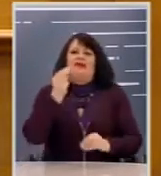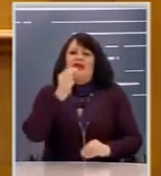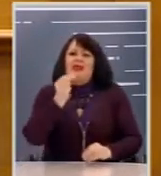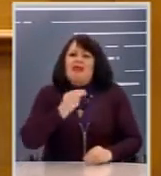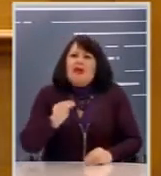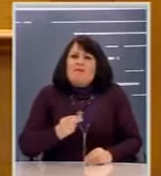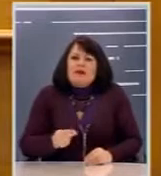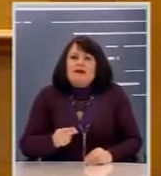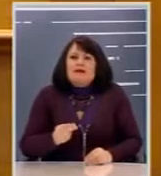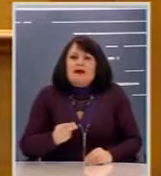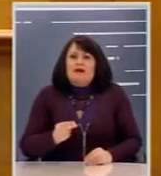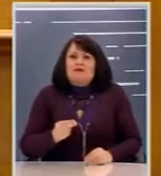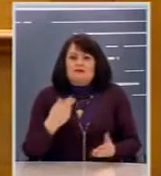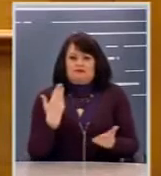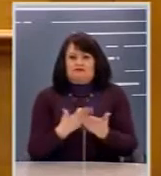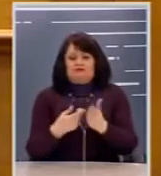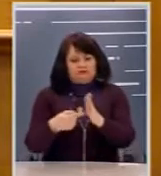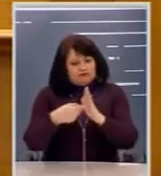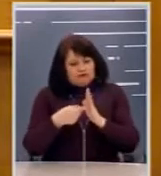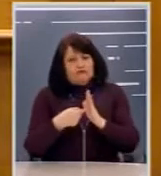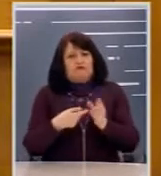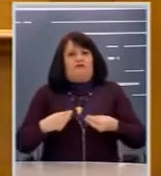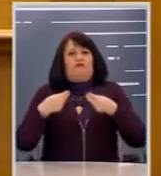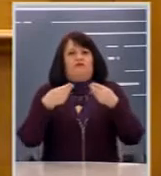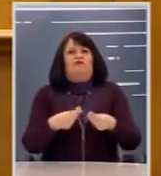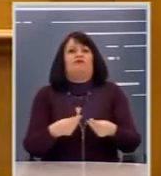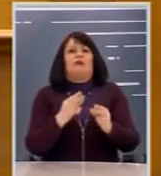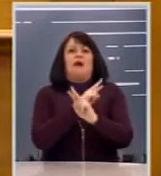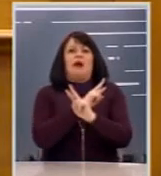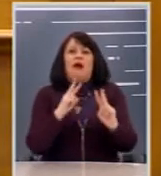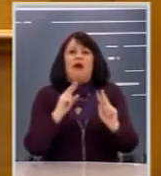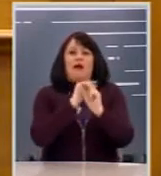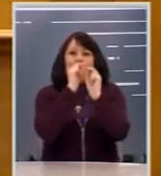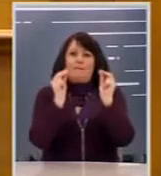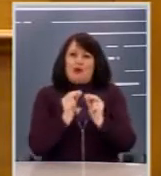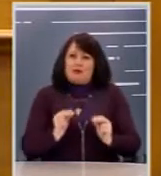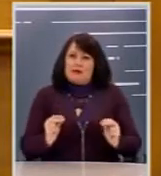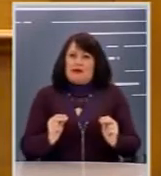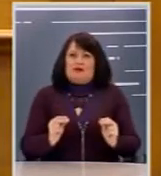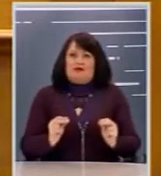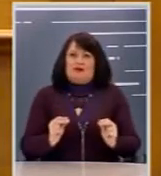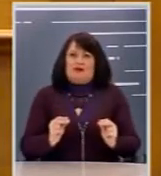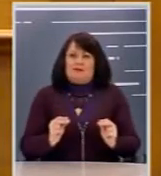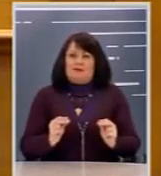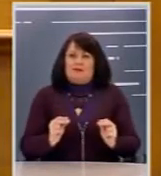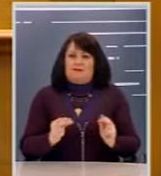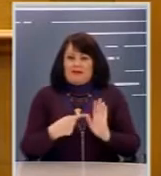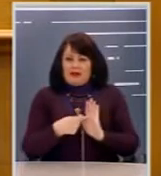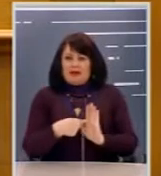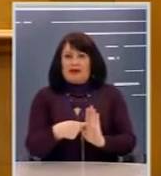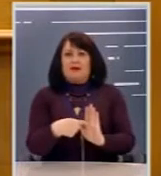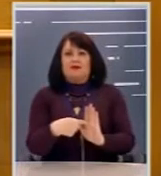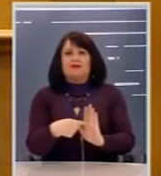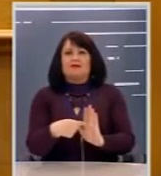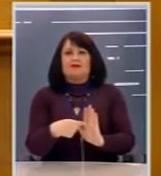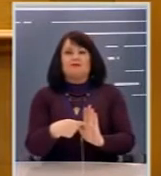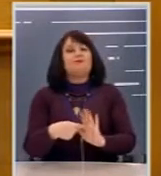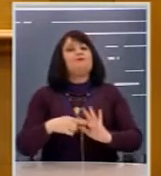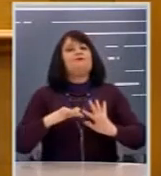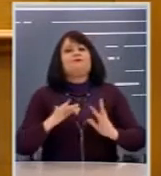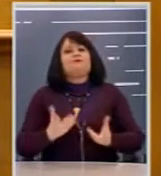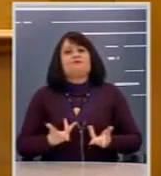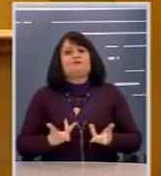να δώσει ένα καθαρό αποτέλεσμα στον ελληνικό λαό. Να πει πώς έγινε και